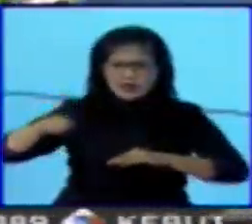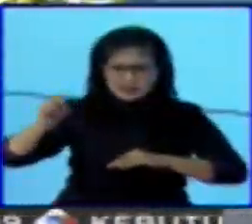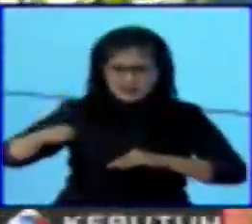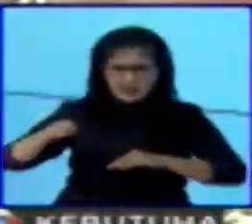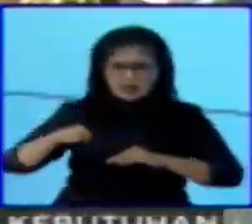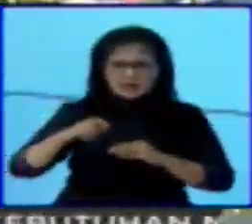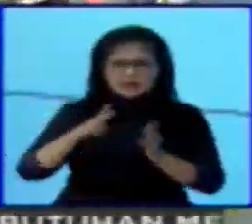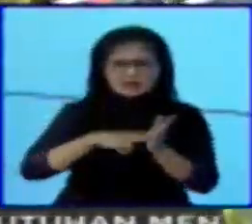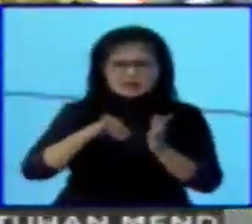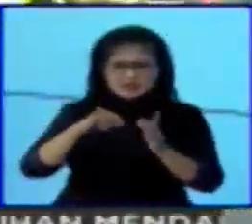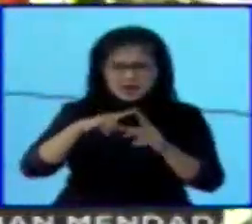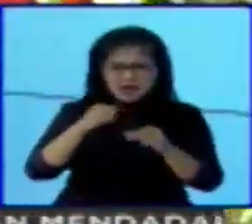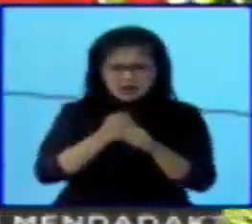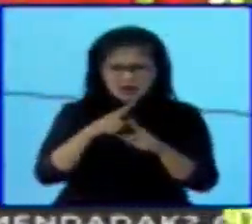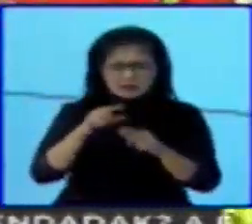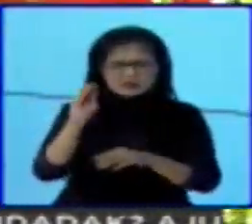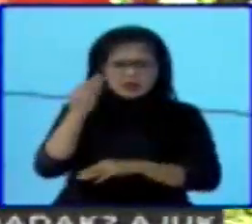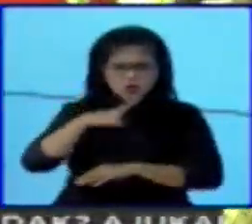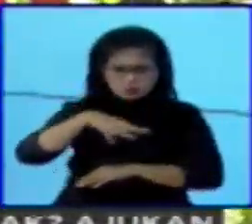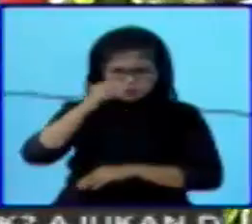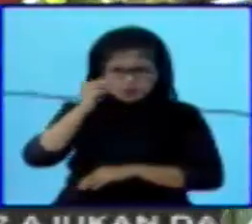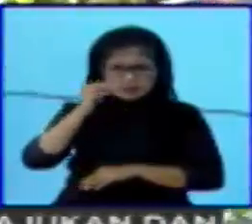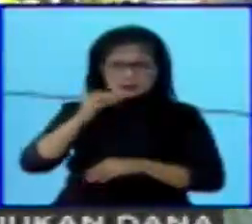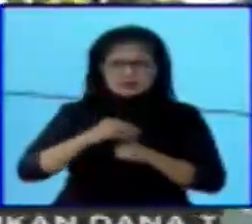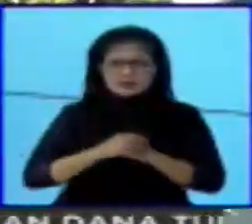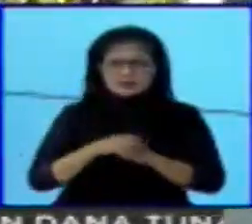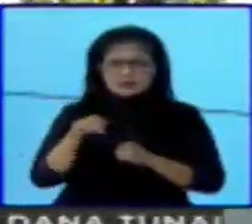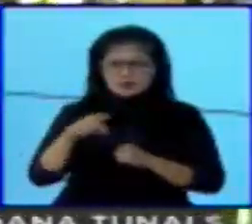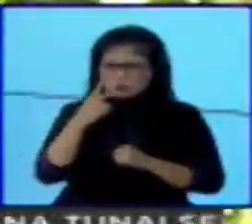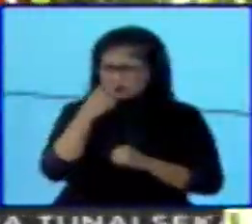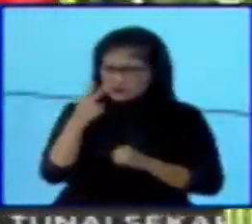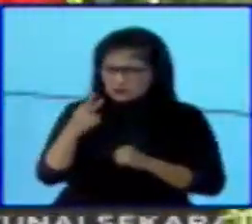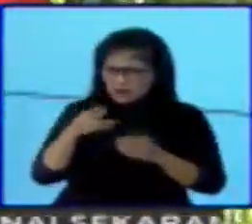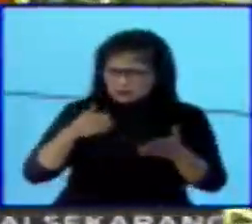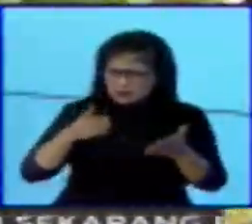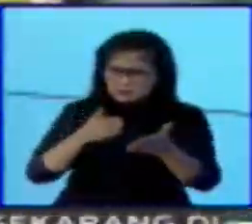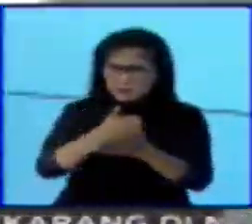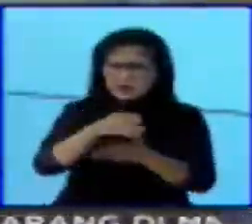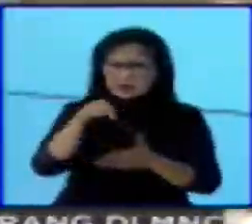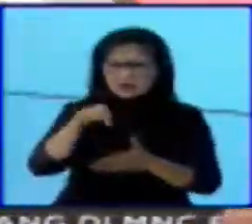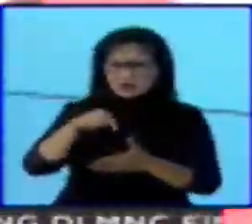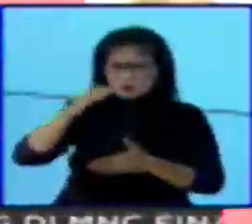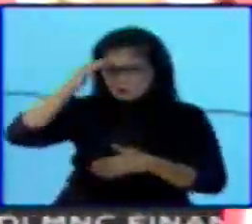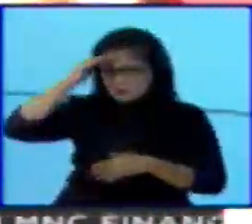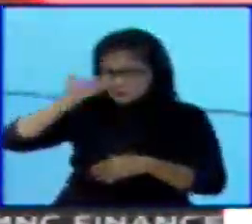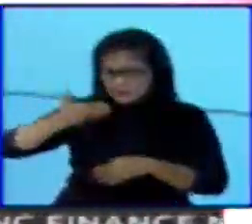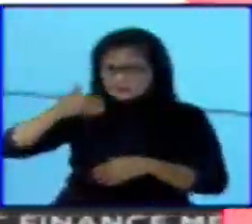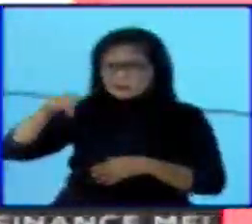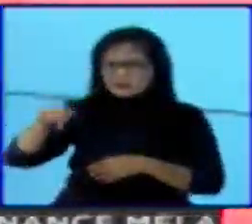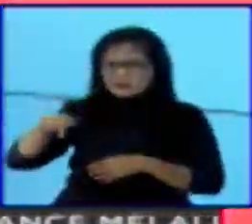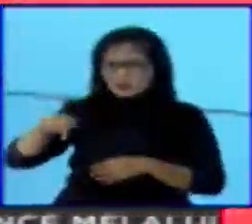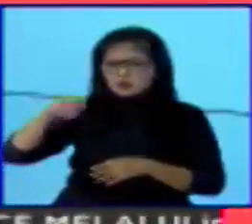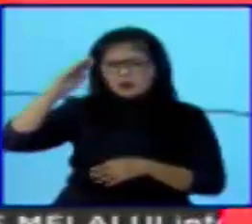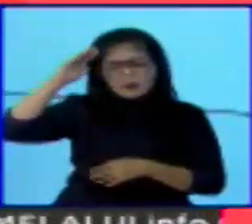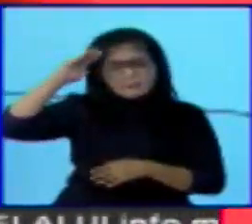Jakarta Pusat. Saya akan mengajak Anda untuk melihat ke dalam bus, namun sebelumnya saya akan menunjukkan kepada Anda bahwa bus-bus yang berada